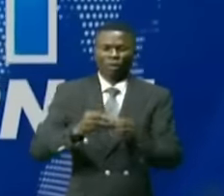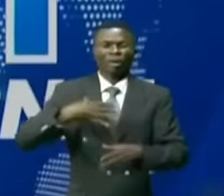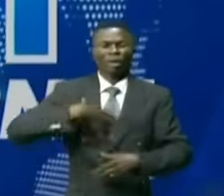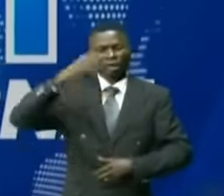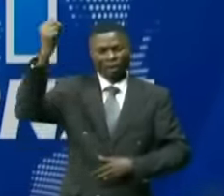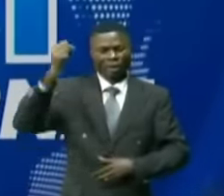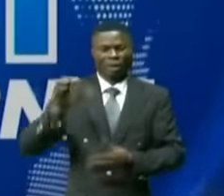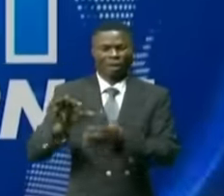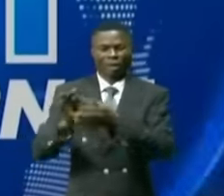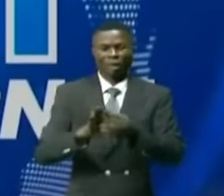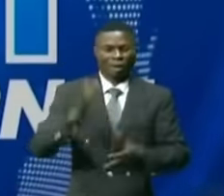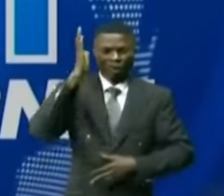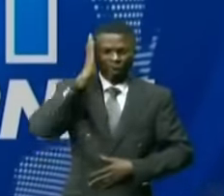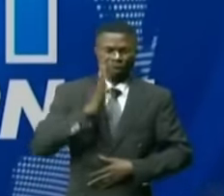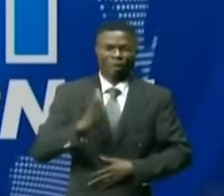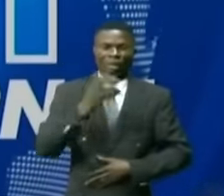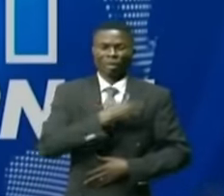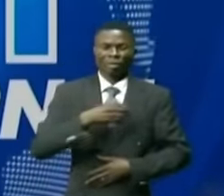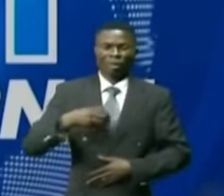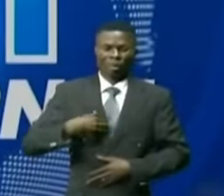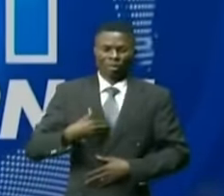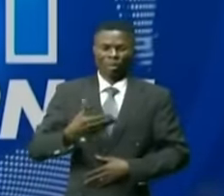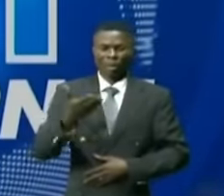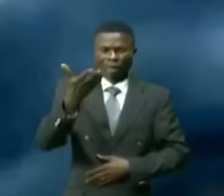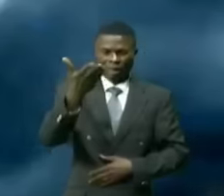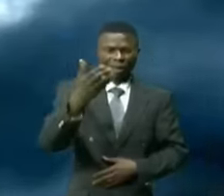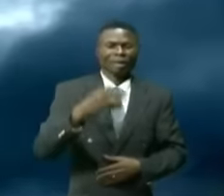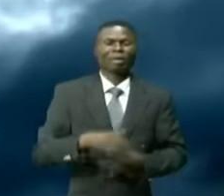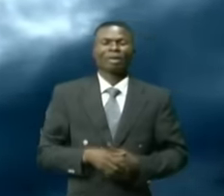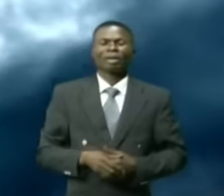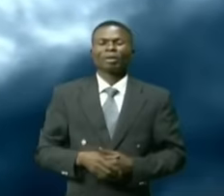champion de l'Union sacrée, Angèle Mabialalande et Litumba.